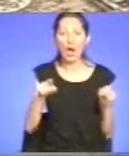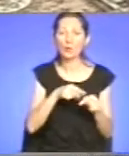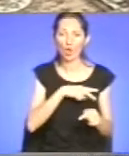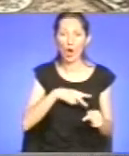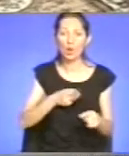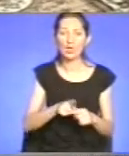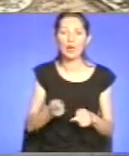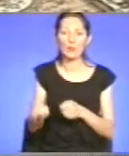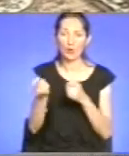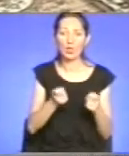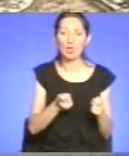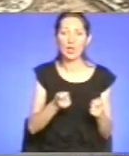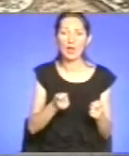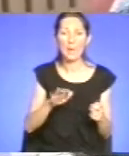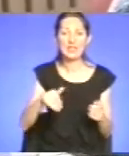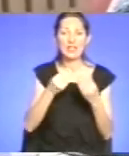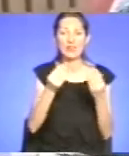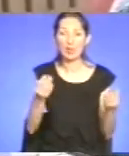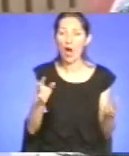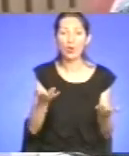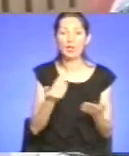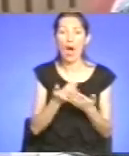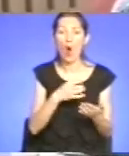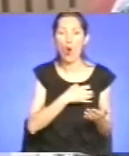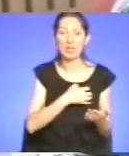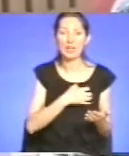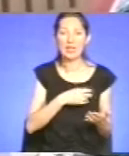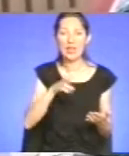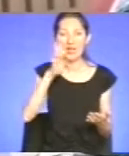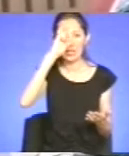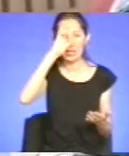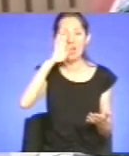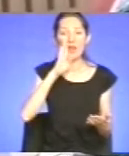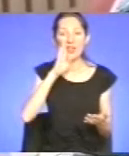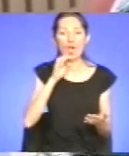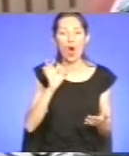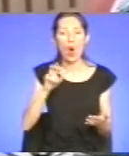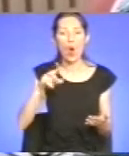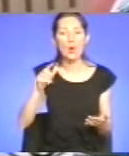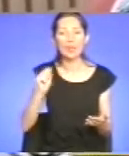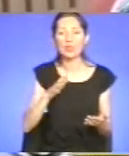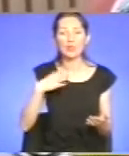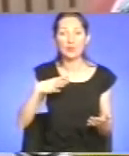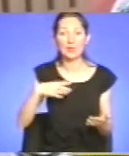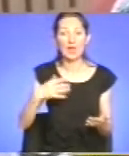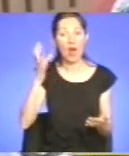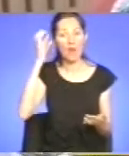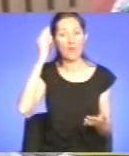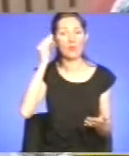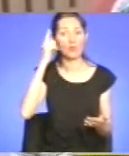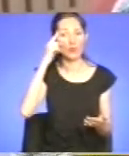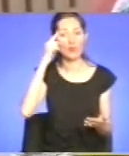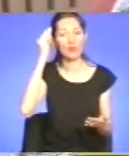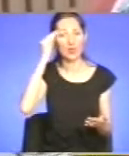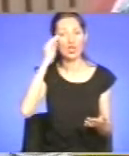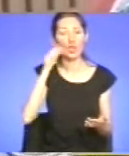виставок. А от на орден княгині Ольги не сподівалася. Я вважала, що орденами нагороджують героїв, які